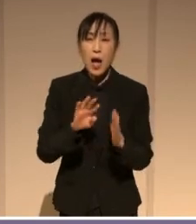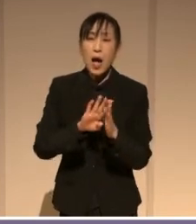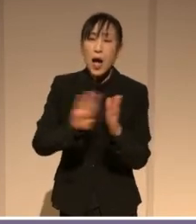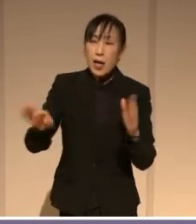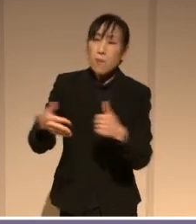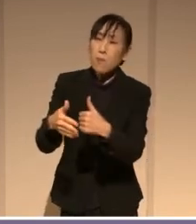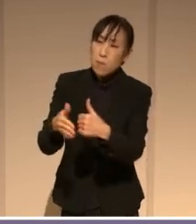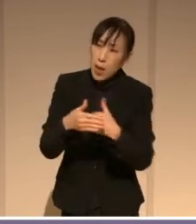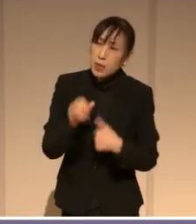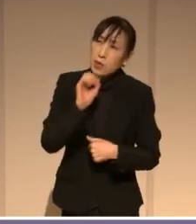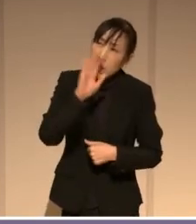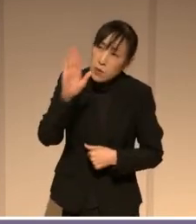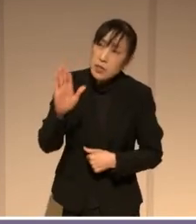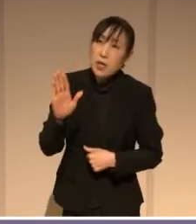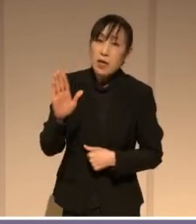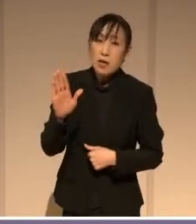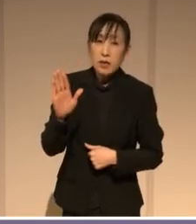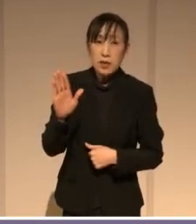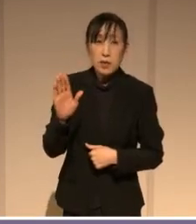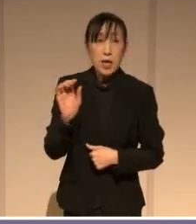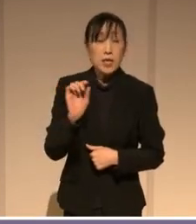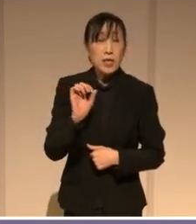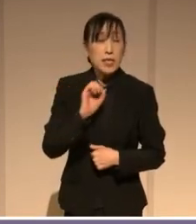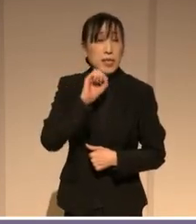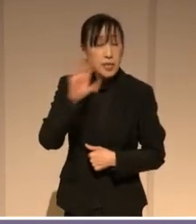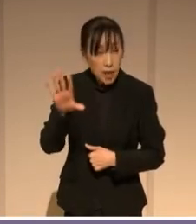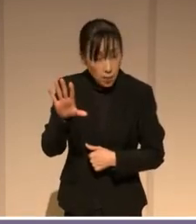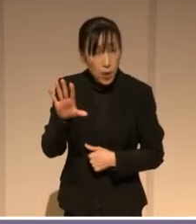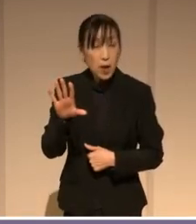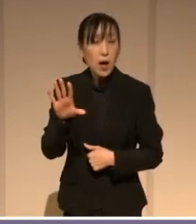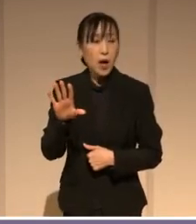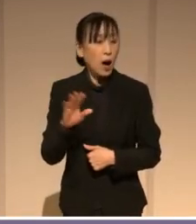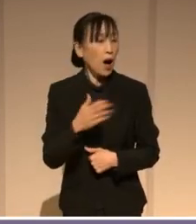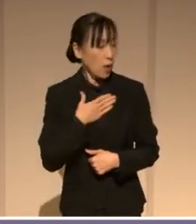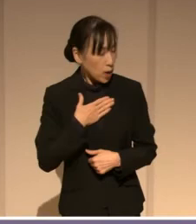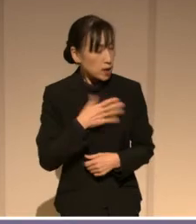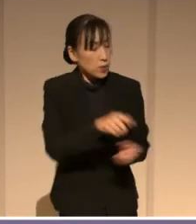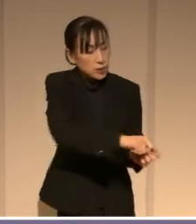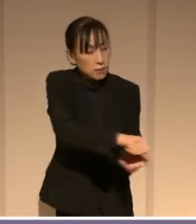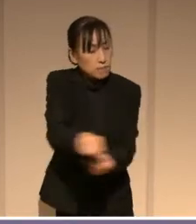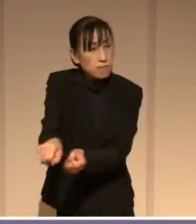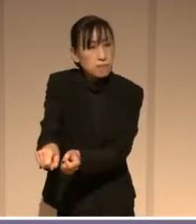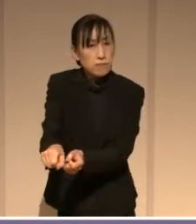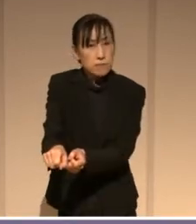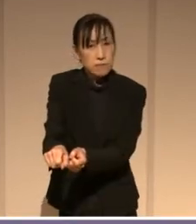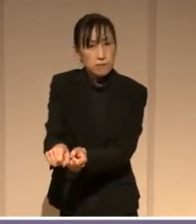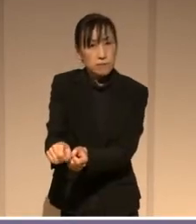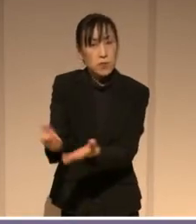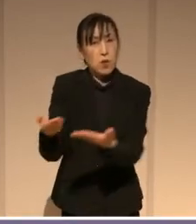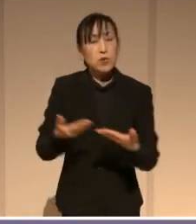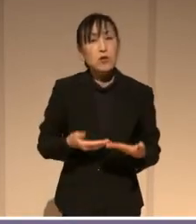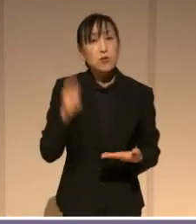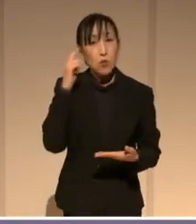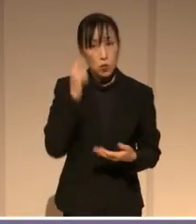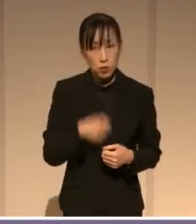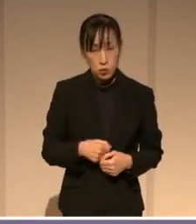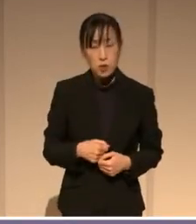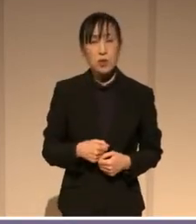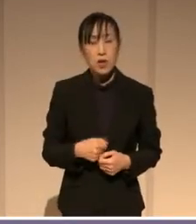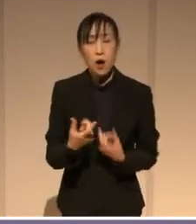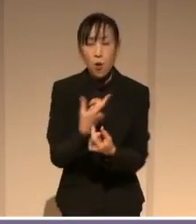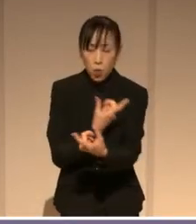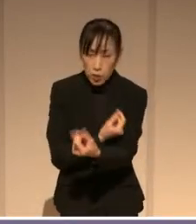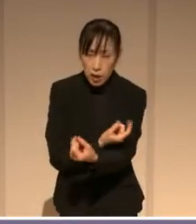言えばファンの気持ちよく開けてくれるので何かお互い困ったら助けていくくださいって言ったり僕も